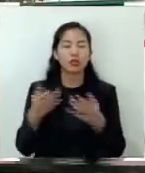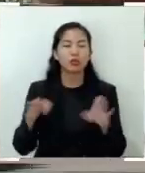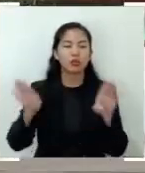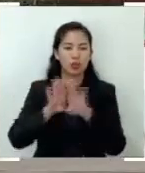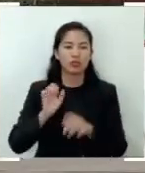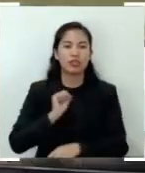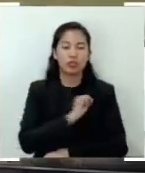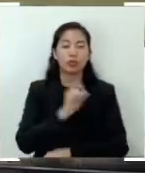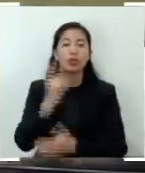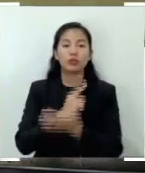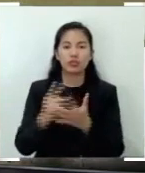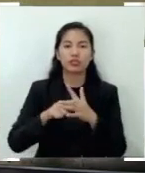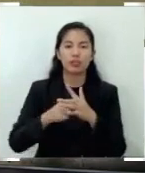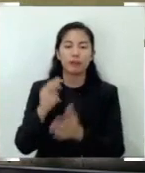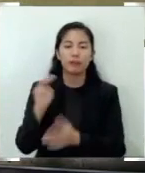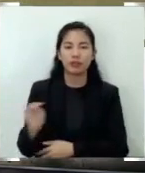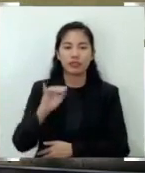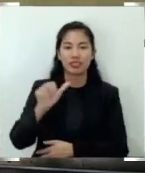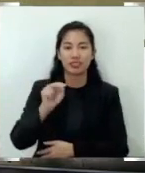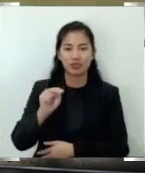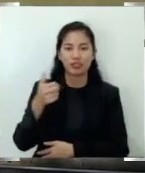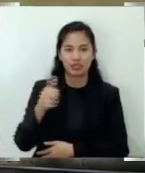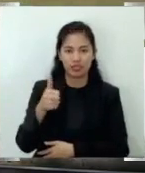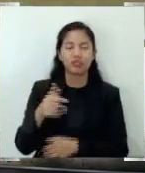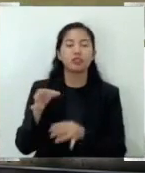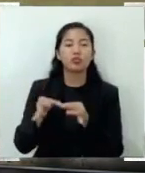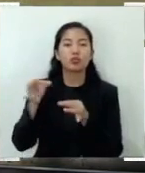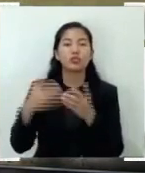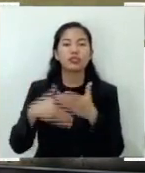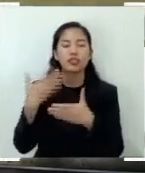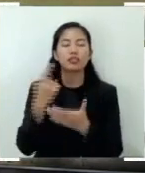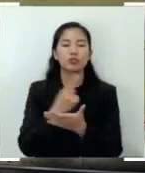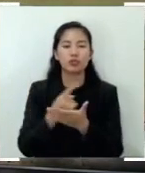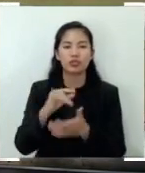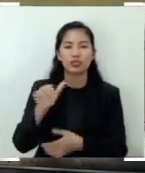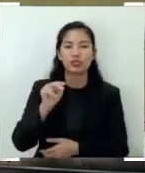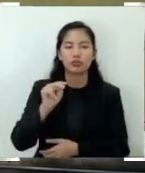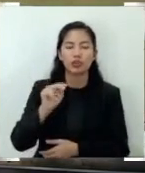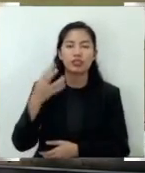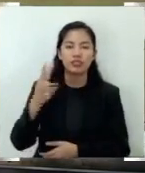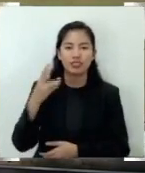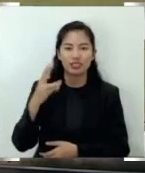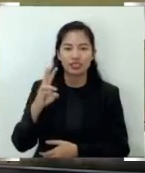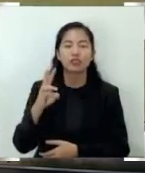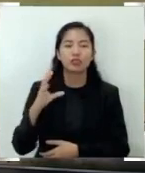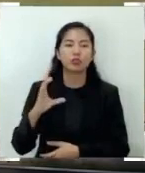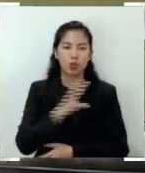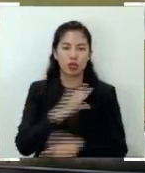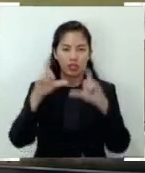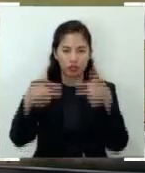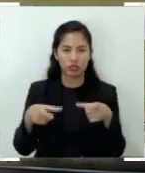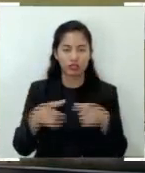Lunes, January 10. Extended naman hanggang sa susunod na linggo, January 16, ang lockdown sa Kamara. Ako si Lee Alves, ang